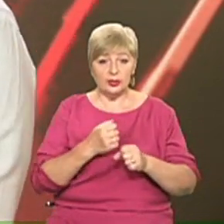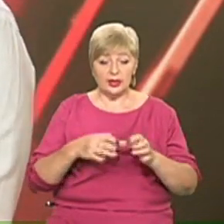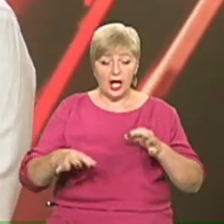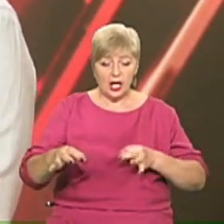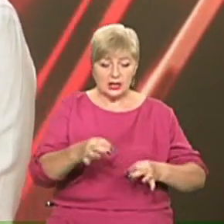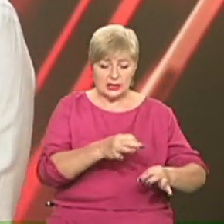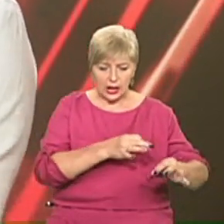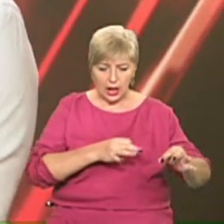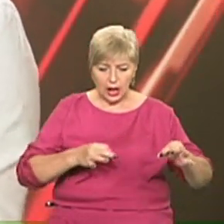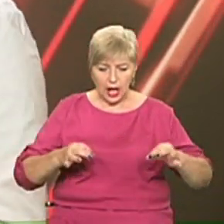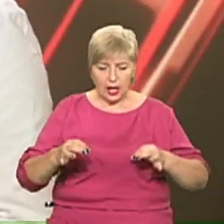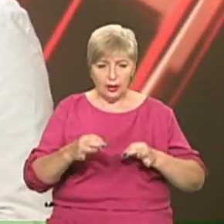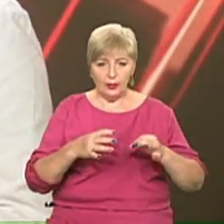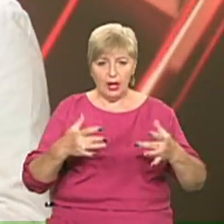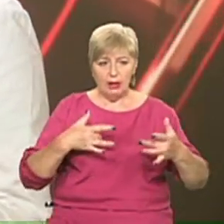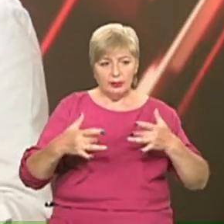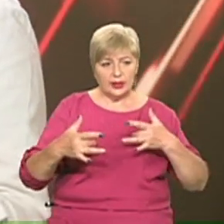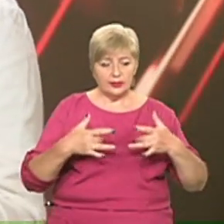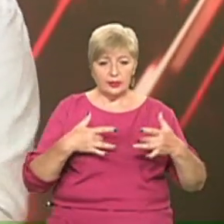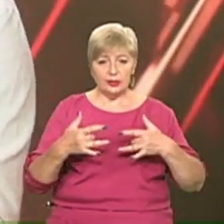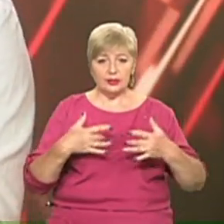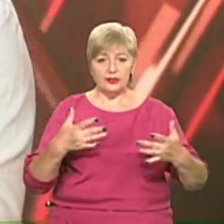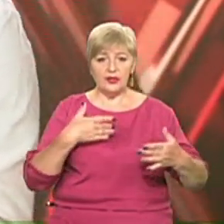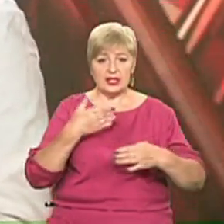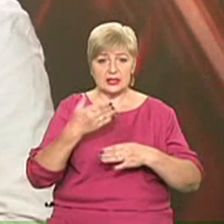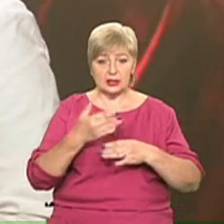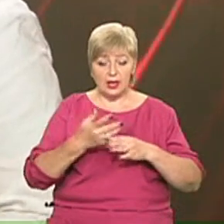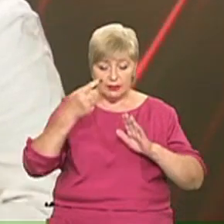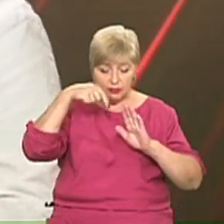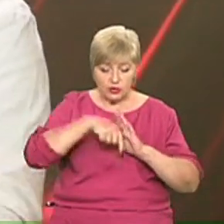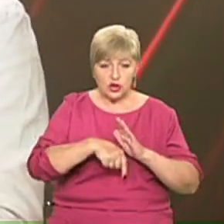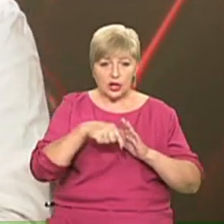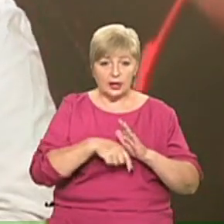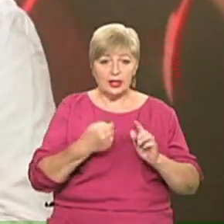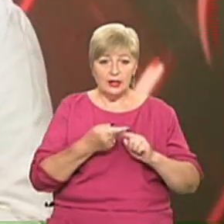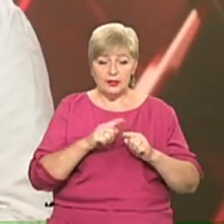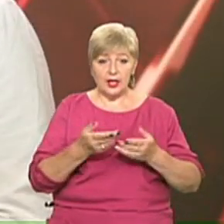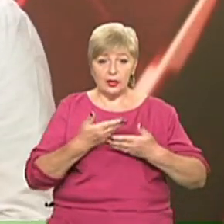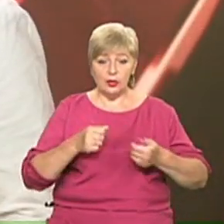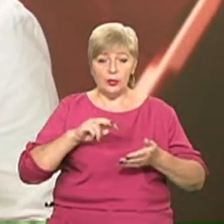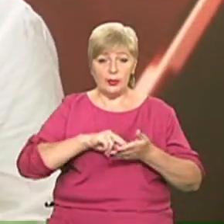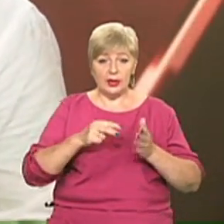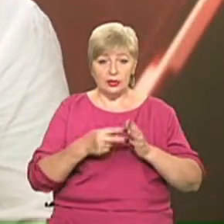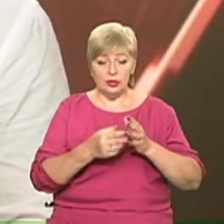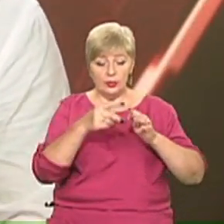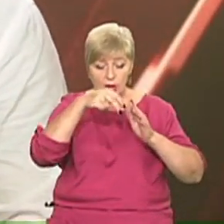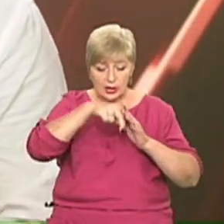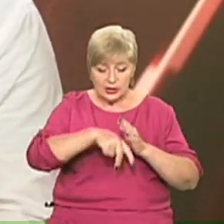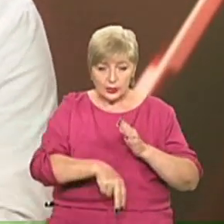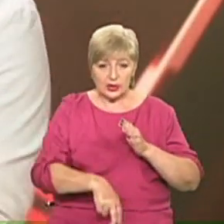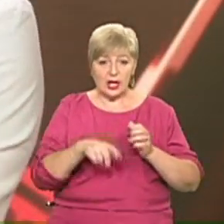схема, перформанс, вистава в цій шахті, в яку ми плануємо спускати людей там раз